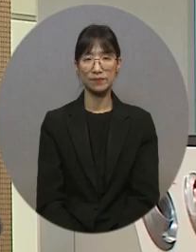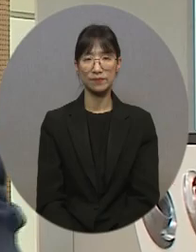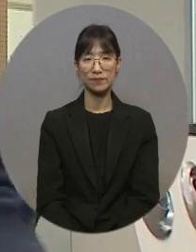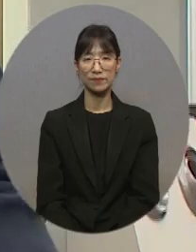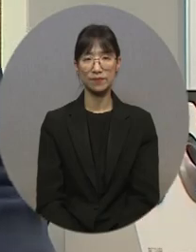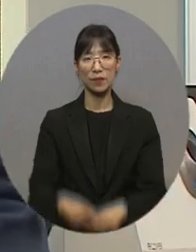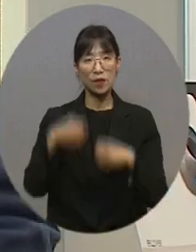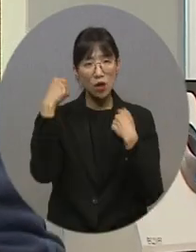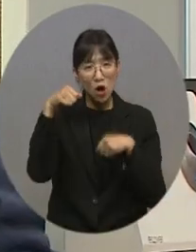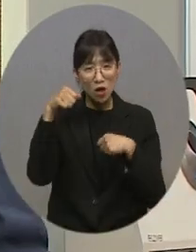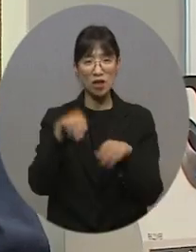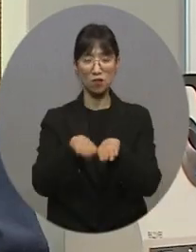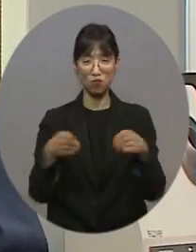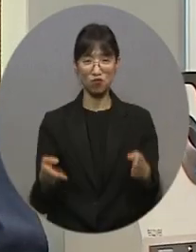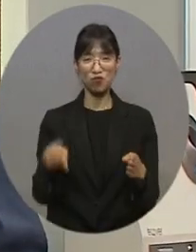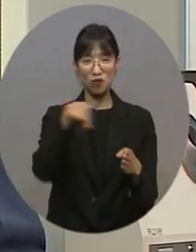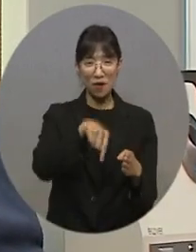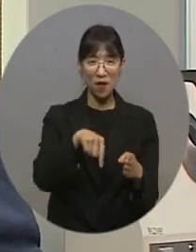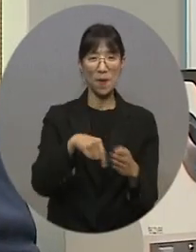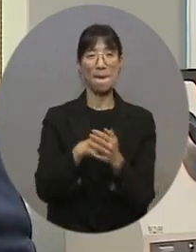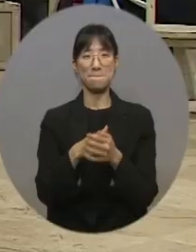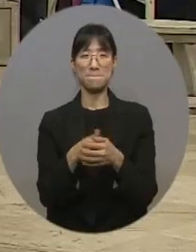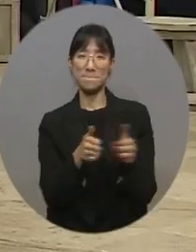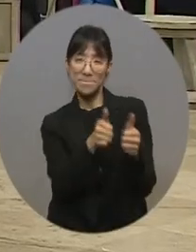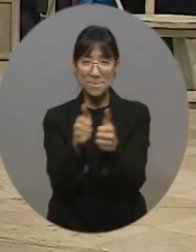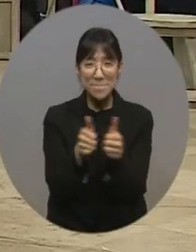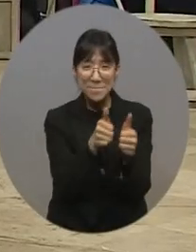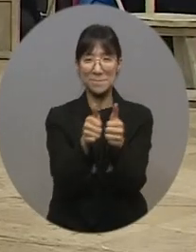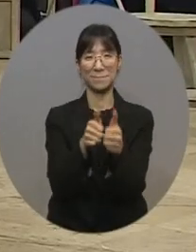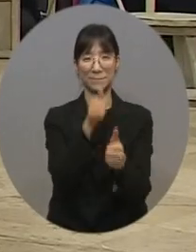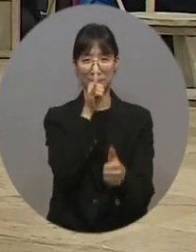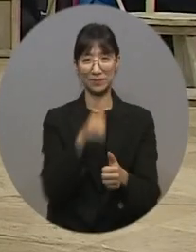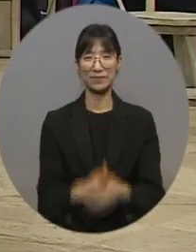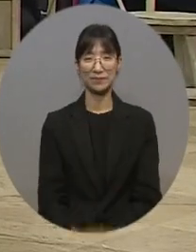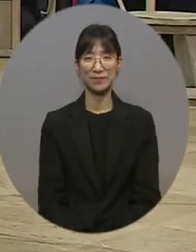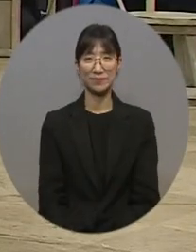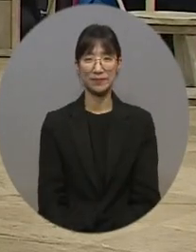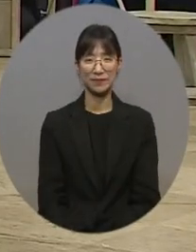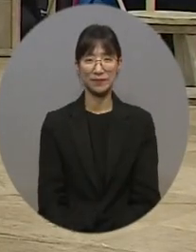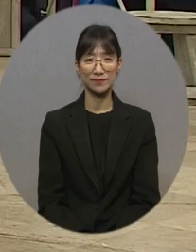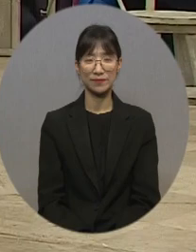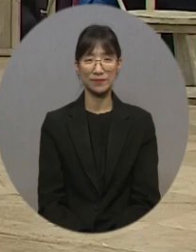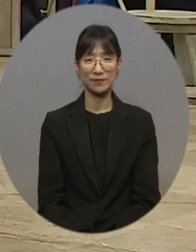연기하는 무대 위 배우들을 마치 그림자처럼 따라갑니다.